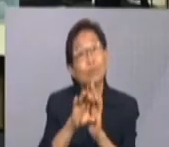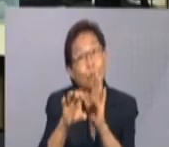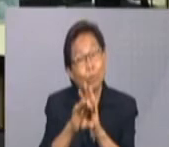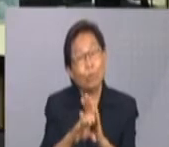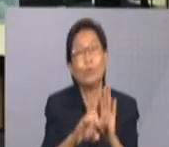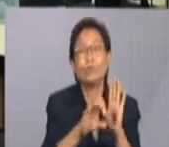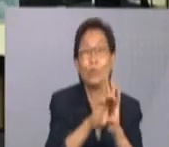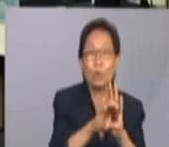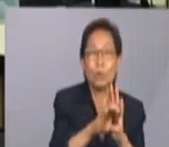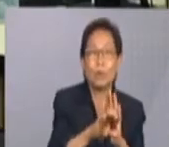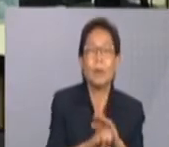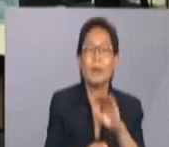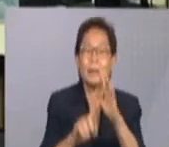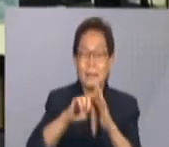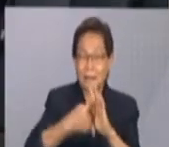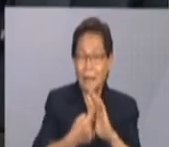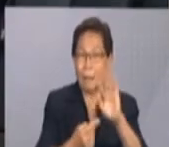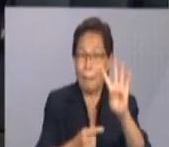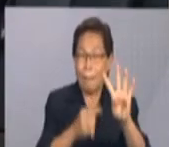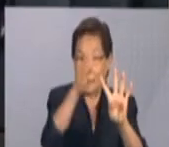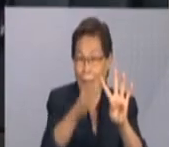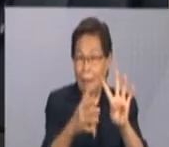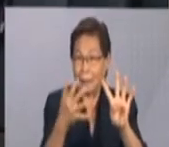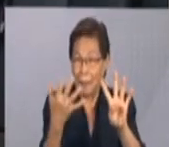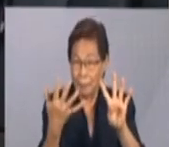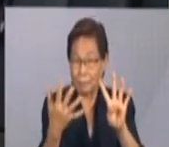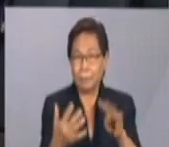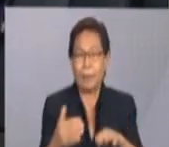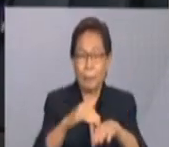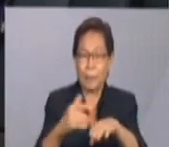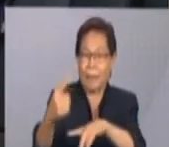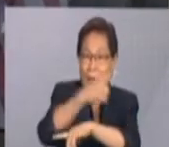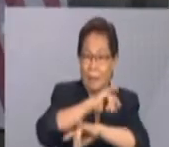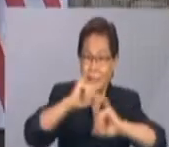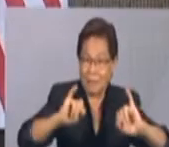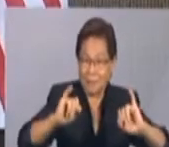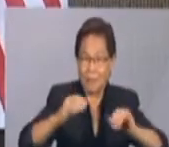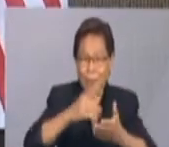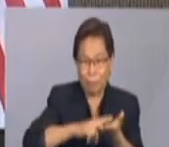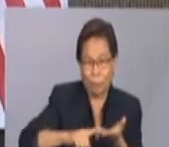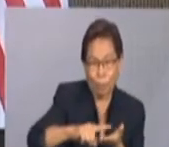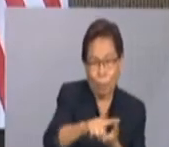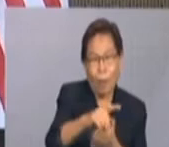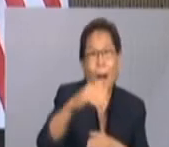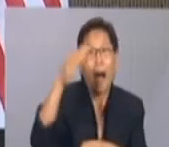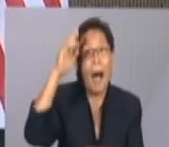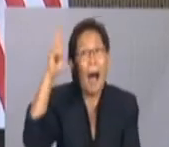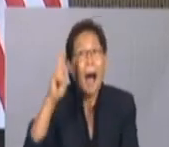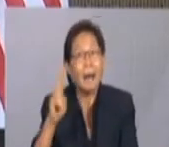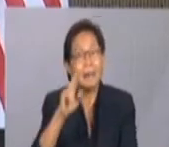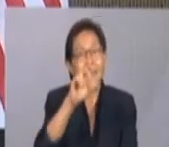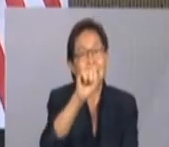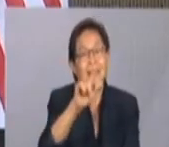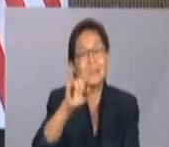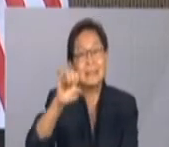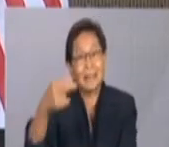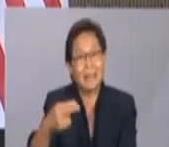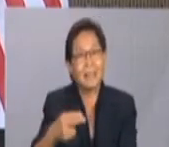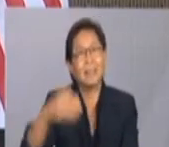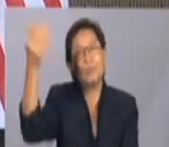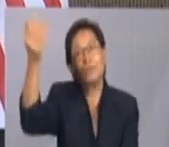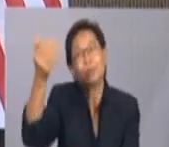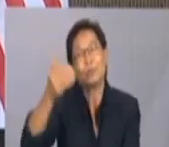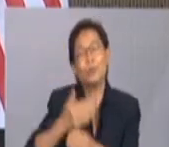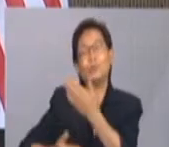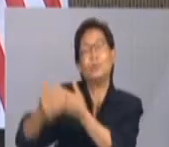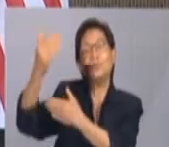Hai misalnya mulai empat hari bulan Mei ini yaitu hari isnin Minggu depan Pak Saleh yang selesai buat karena ucapan